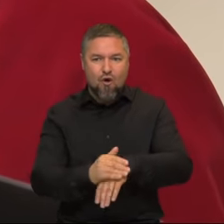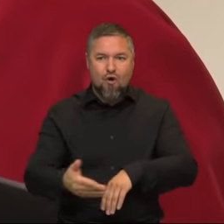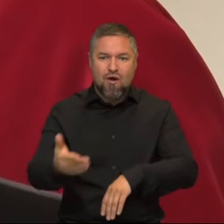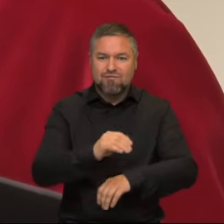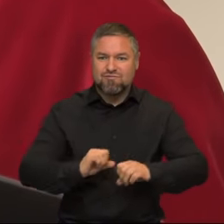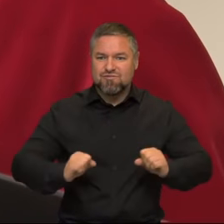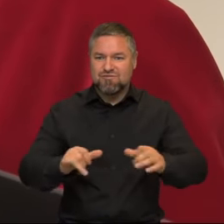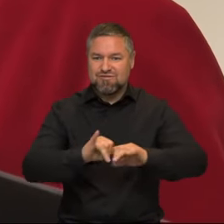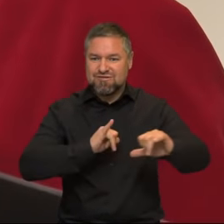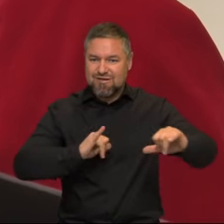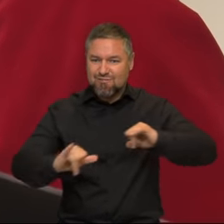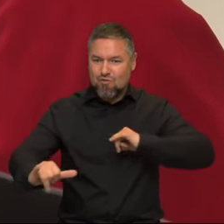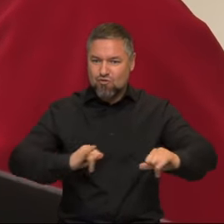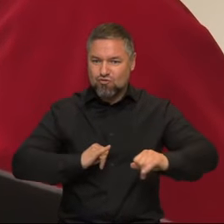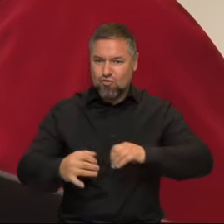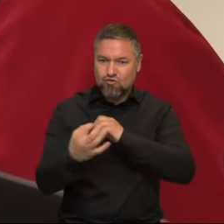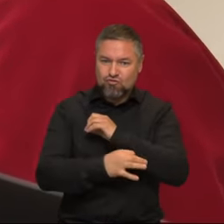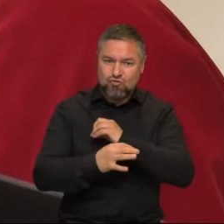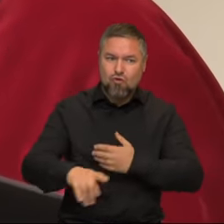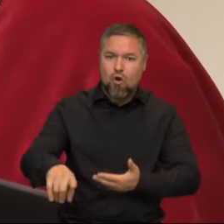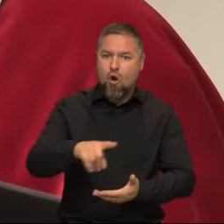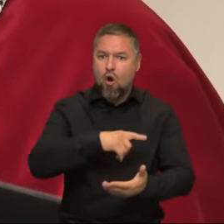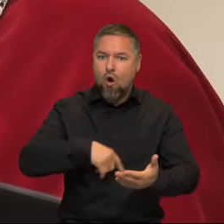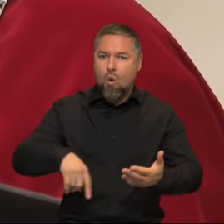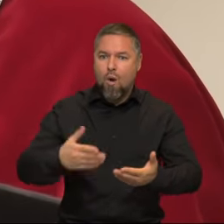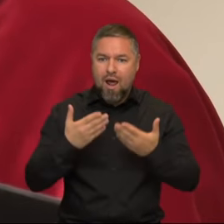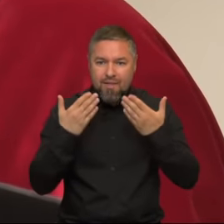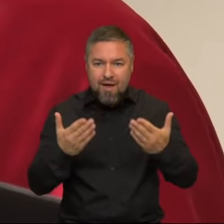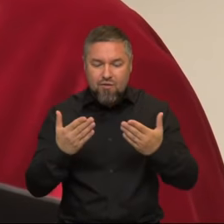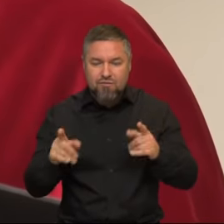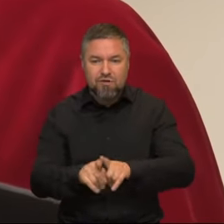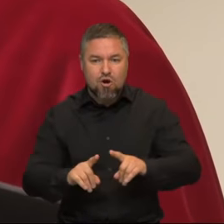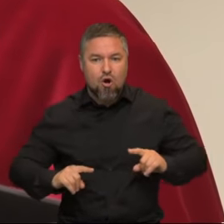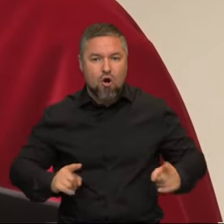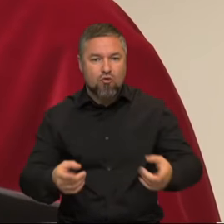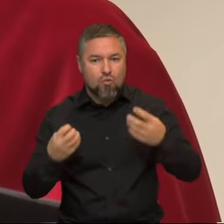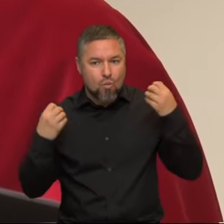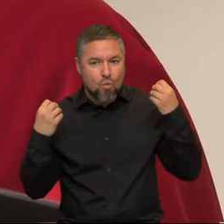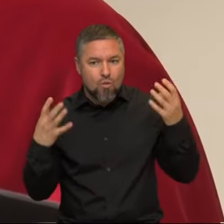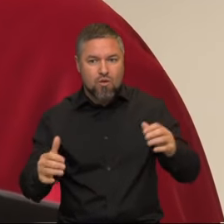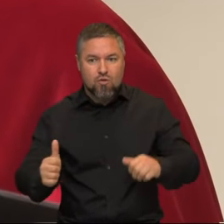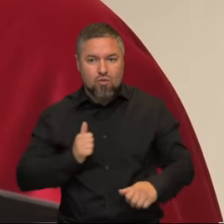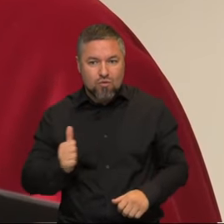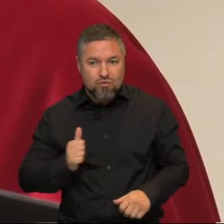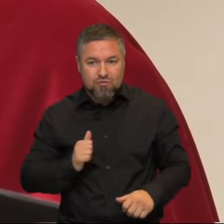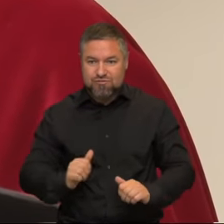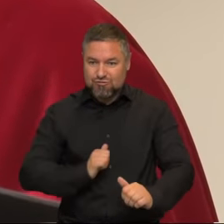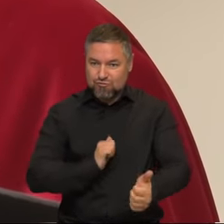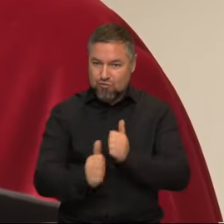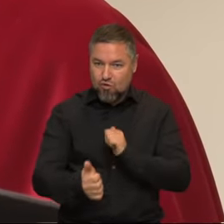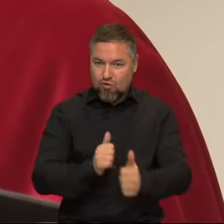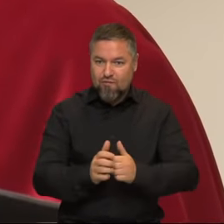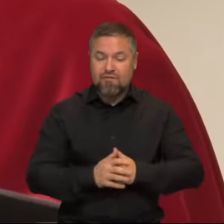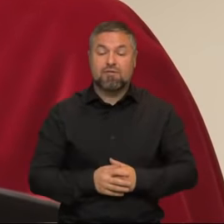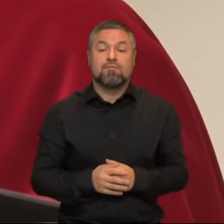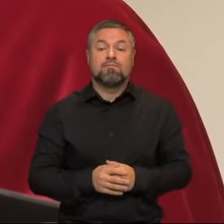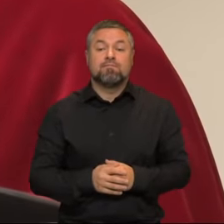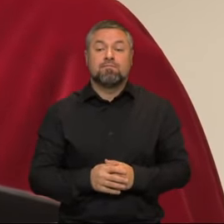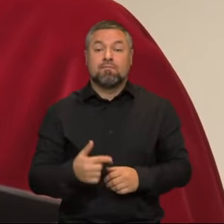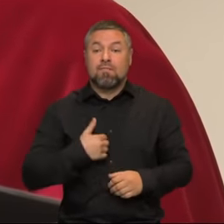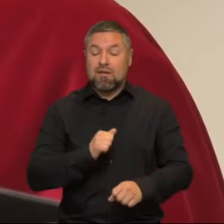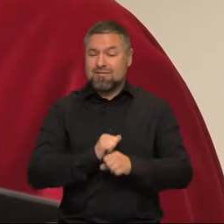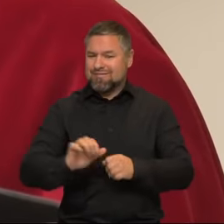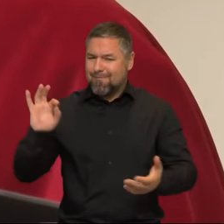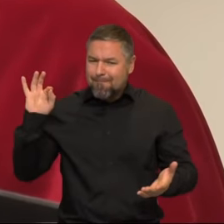działający w samorządzie studenckim, kołach naukowych, a także organizacjach kulturalnych, turystycznych i sportowych.